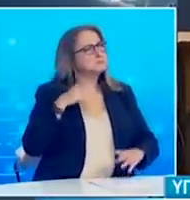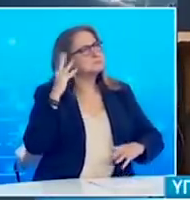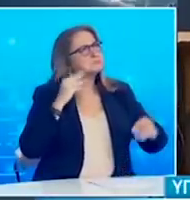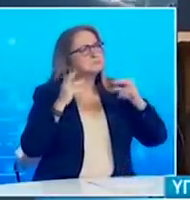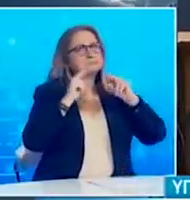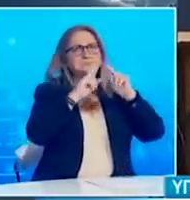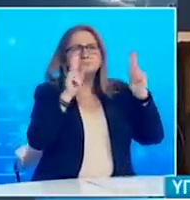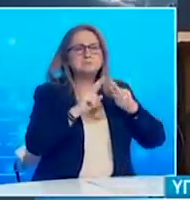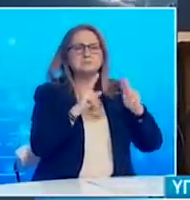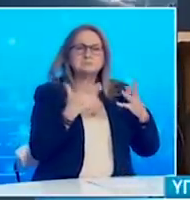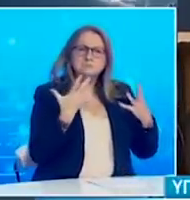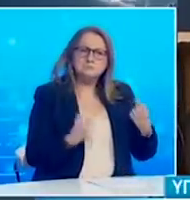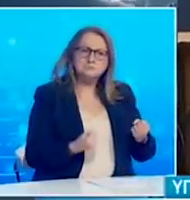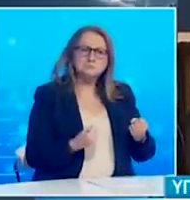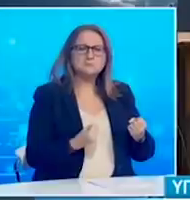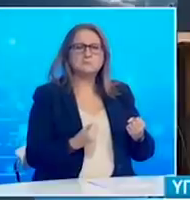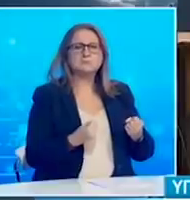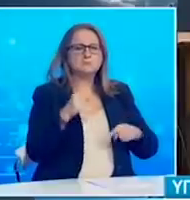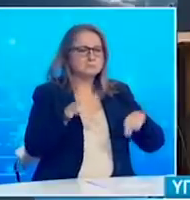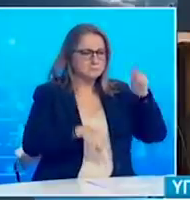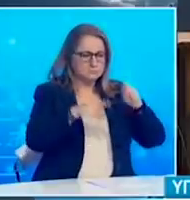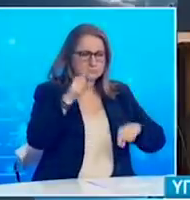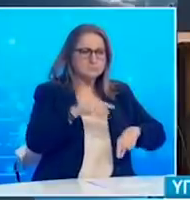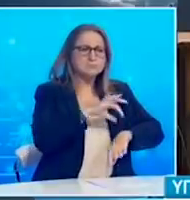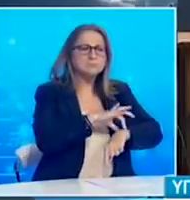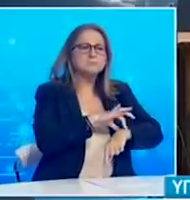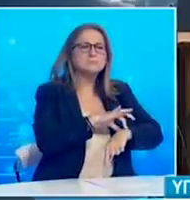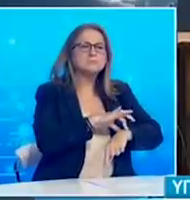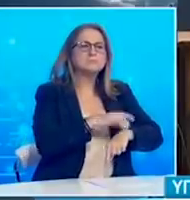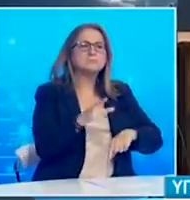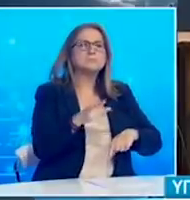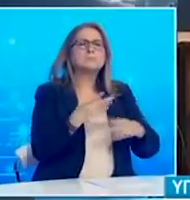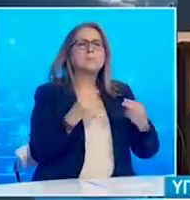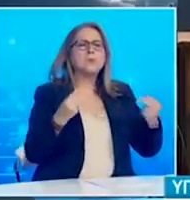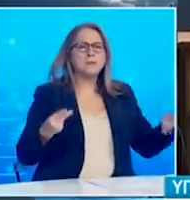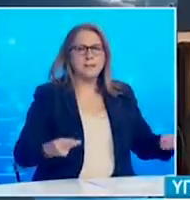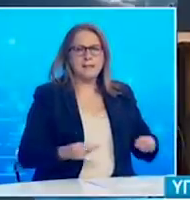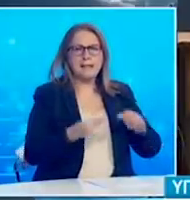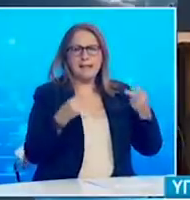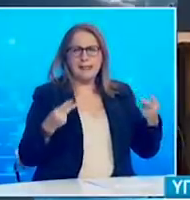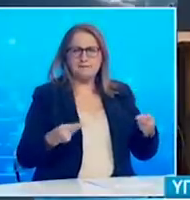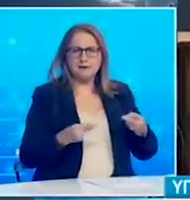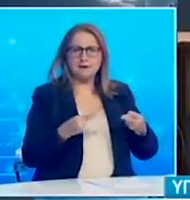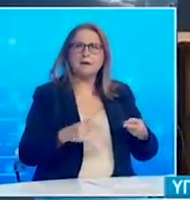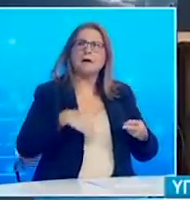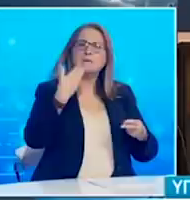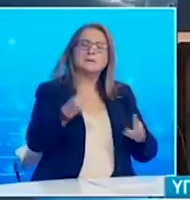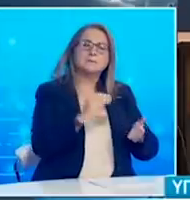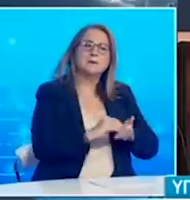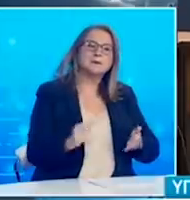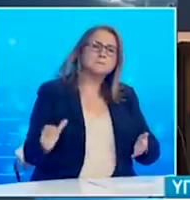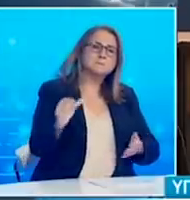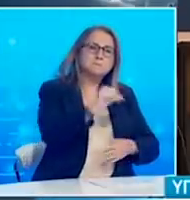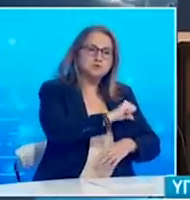ότι υπάρχουν περιπτώσεις ασθενών που νόσησαν πολύ ήδια, αλλά επιστρέφουν μετά στα νοσοκομεία με